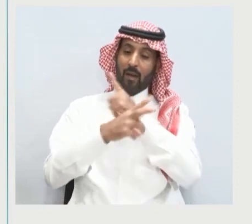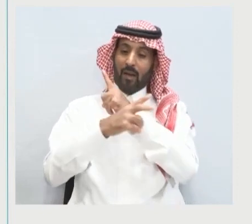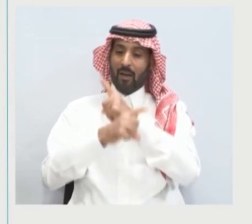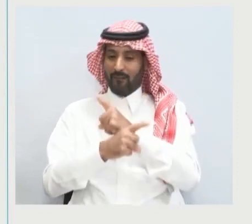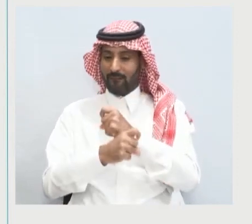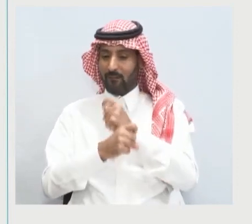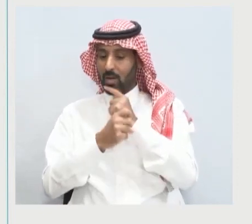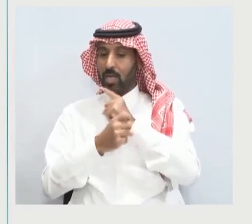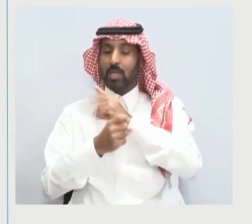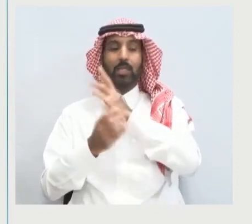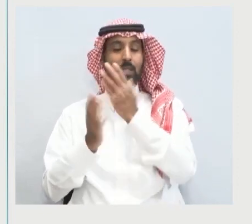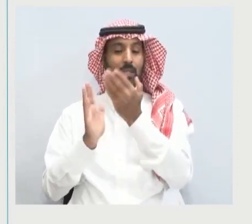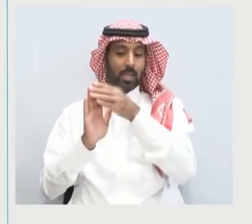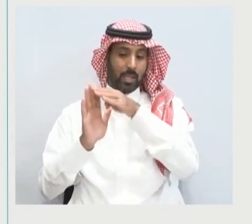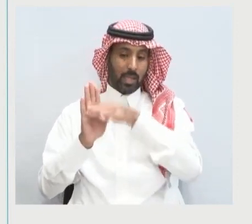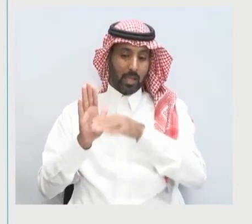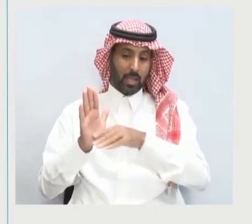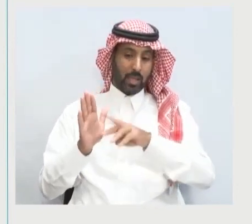اكسل